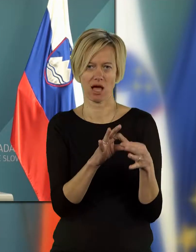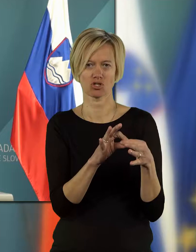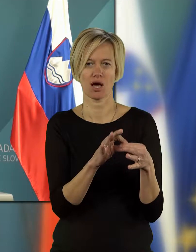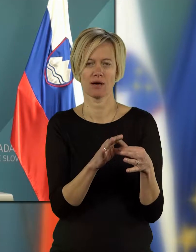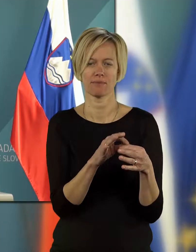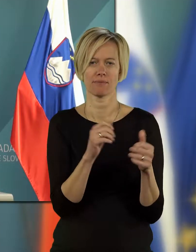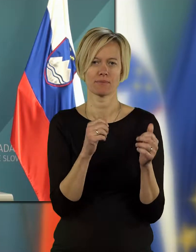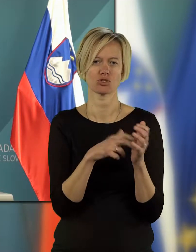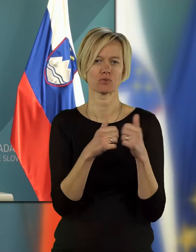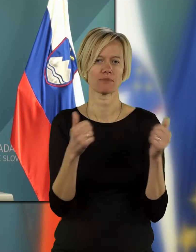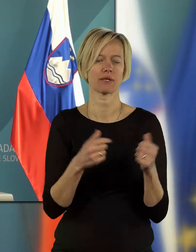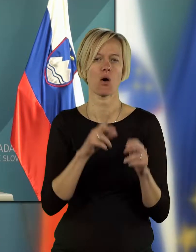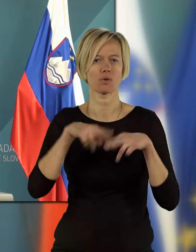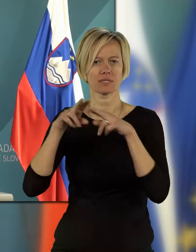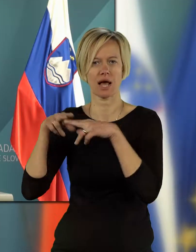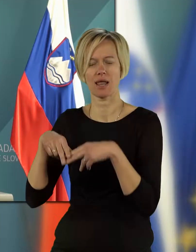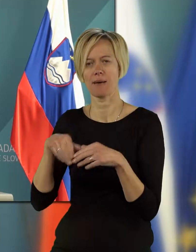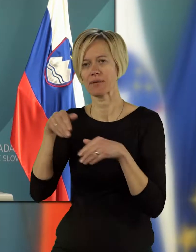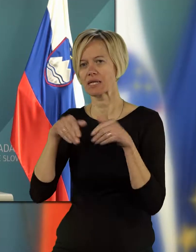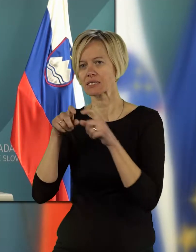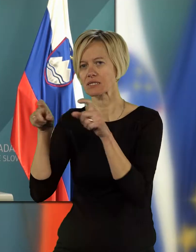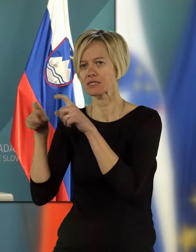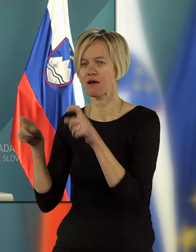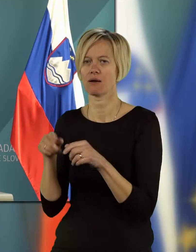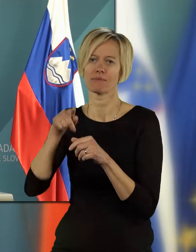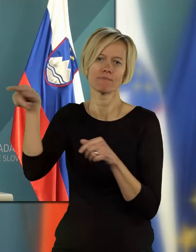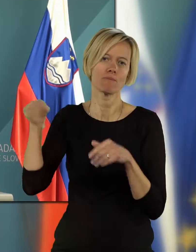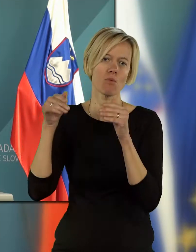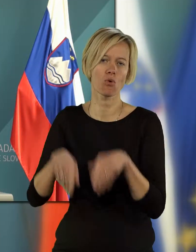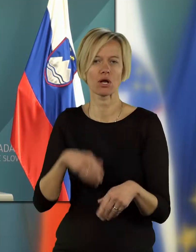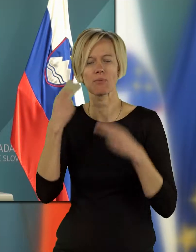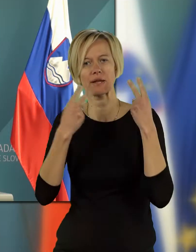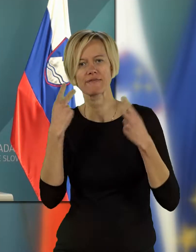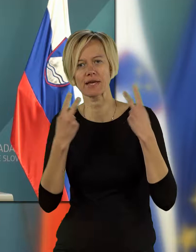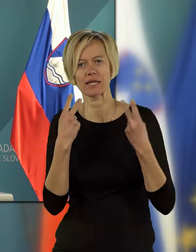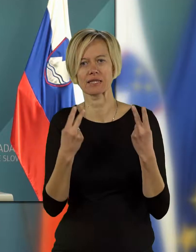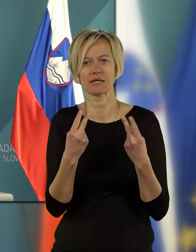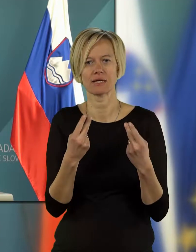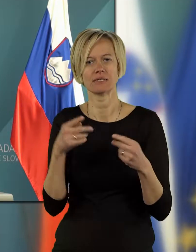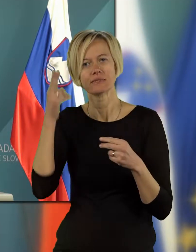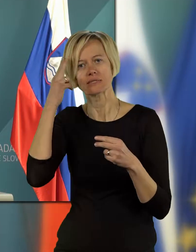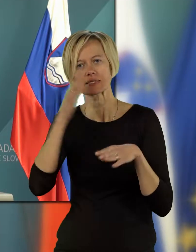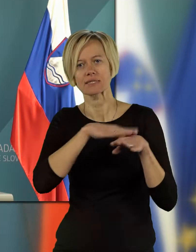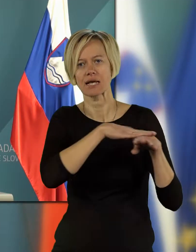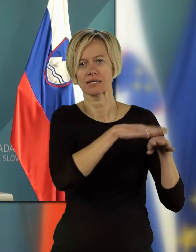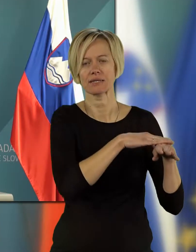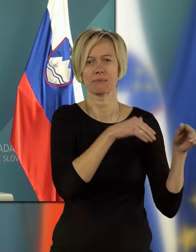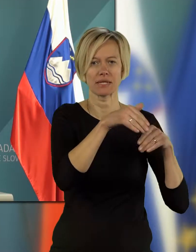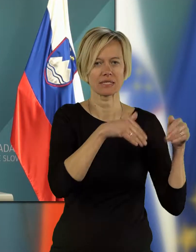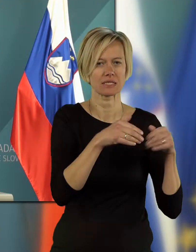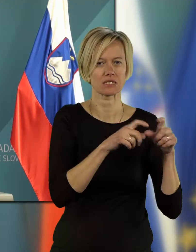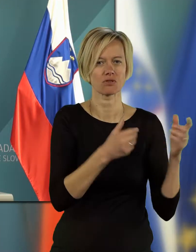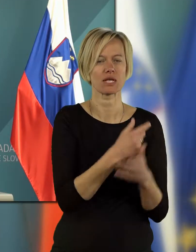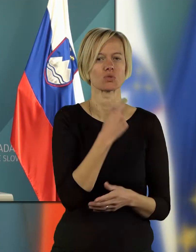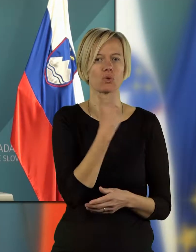nanaša predvsem na vsa ostala ministrstva, ki morajo pač preveriti in seznaniti Ministrstvo